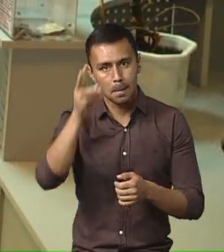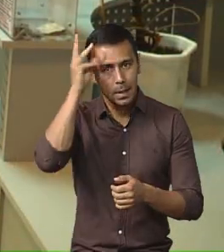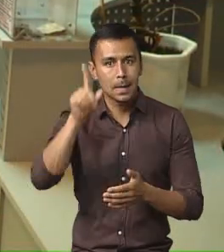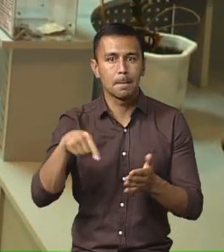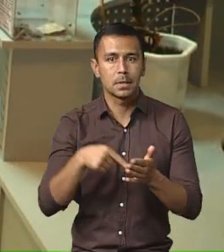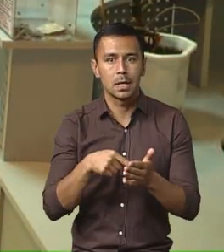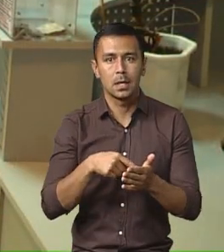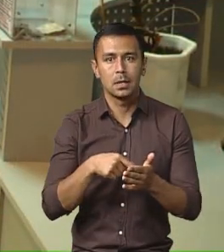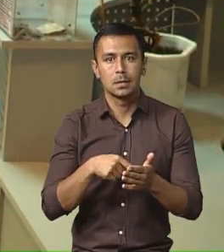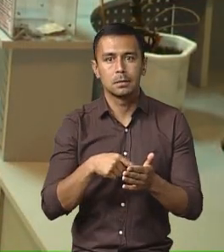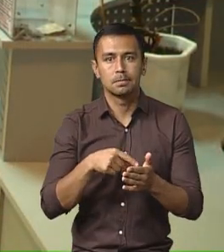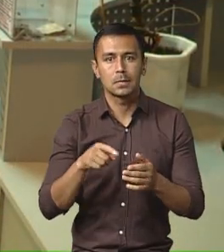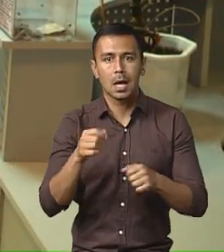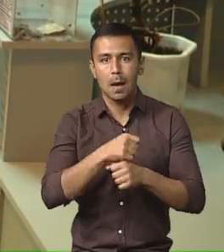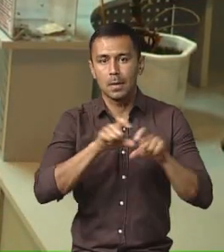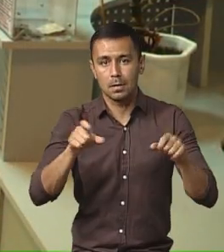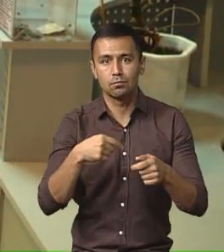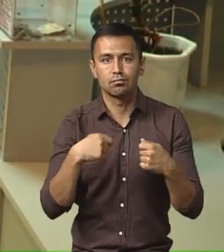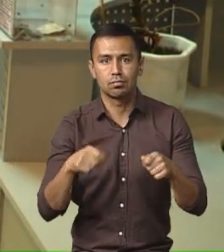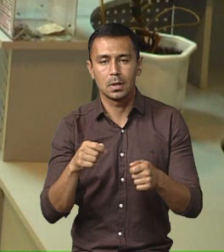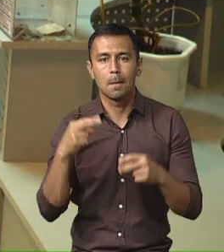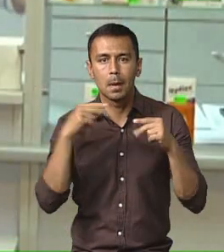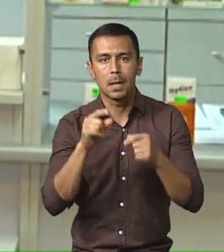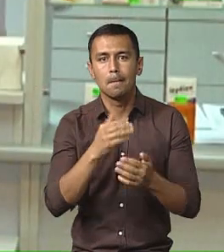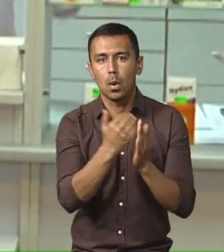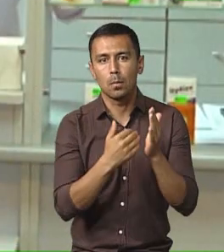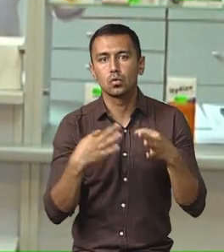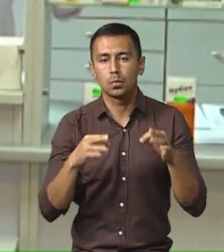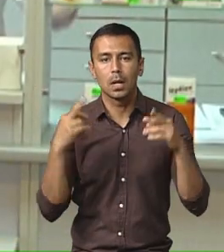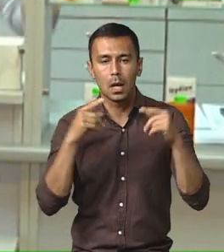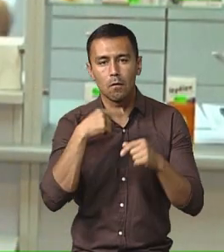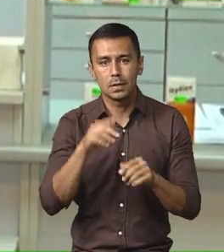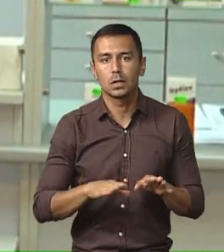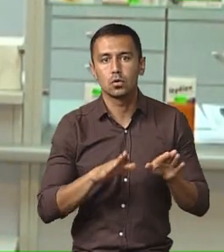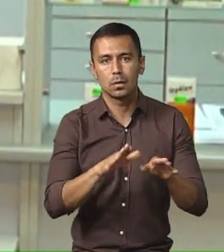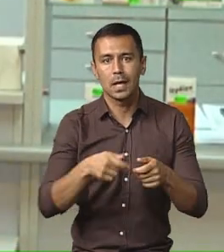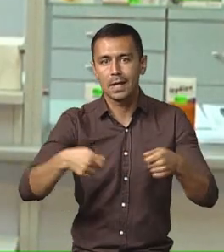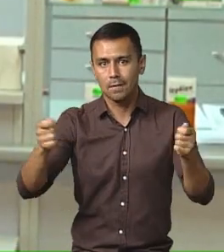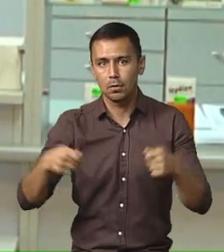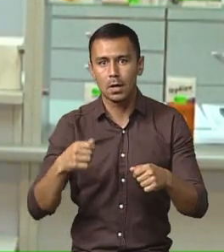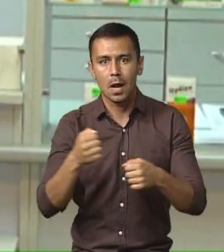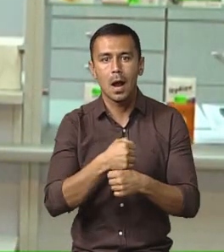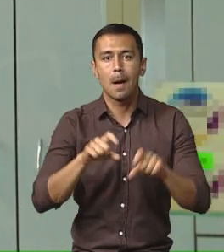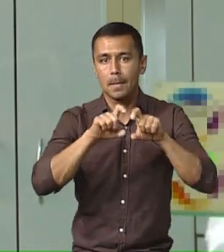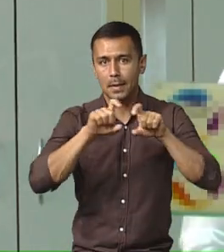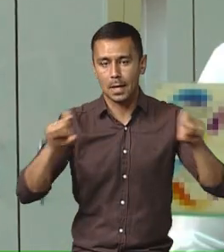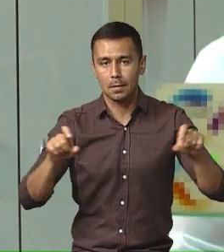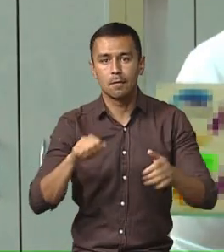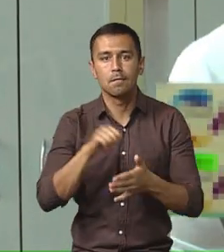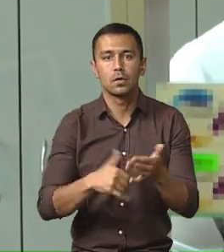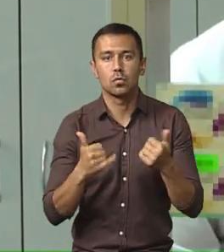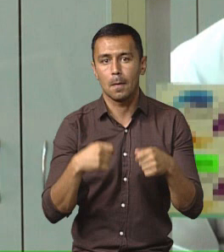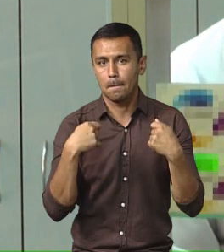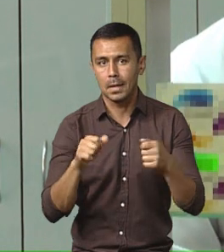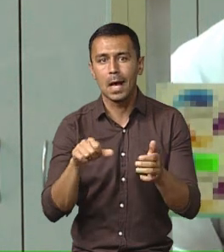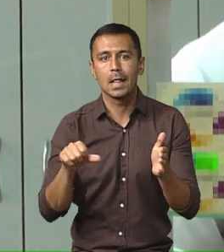міській комунальній аптеці. За ними відпускають препарати за програмою «Доступні ліки», каже заступниця завідувача аптеки Тетяна Новак. Від сьогодні відпускають